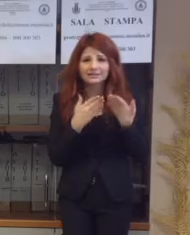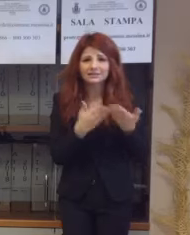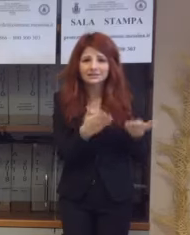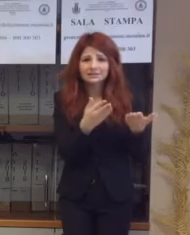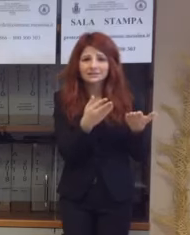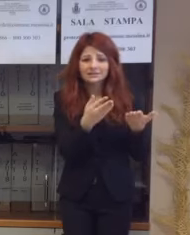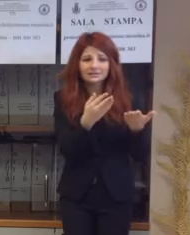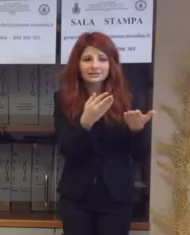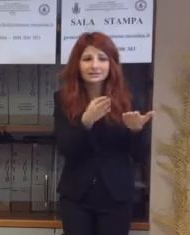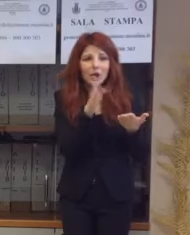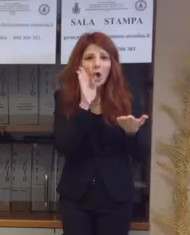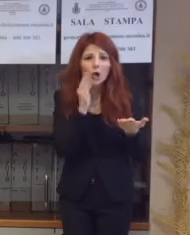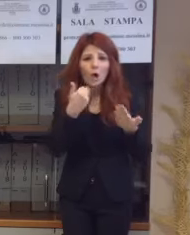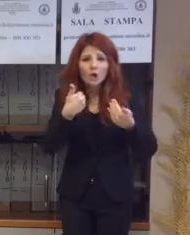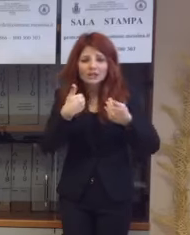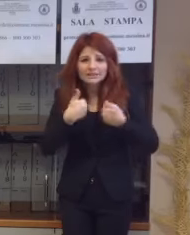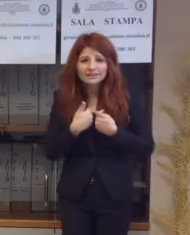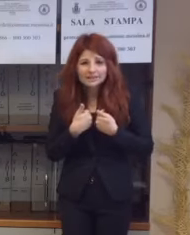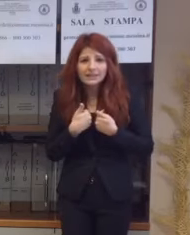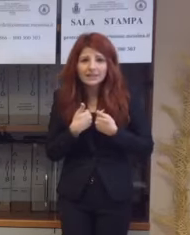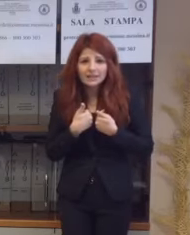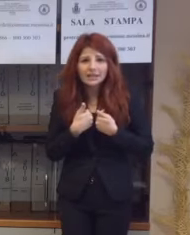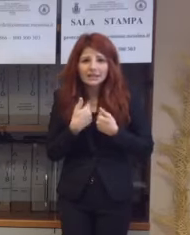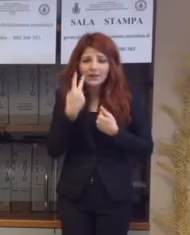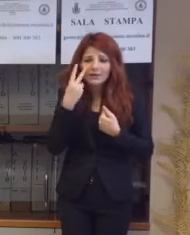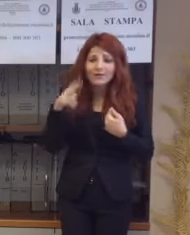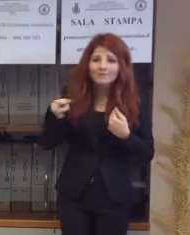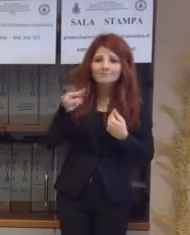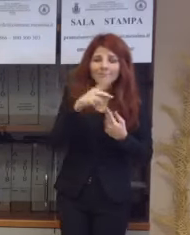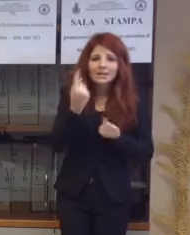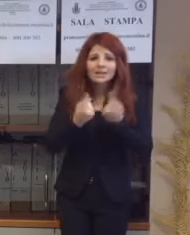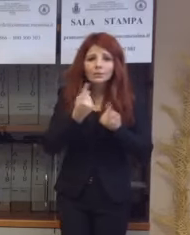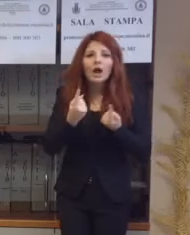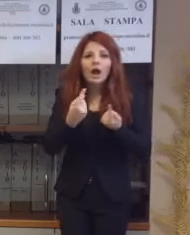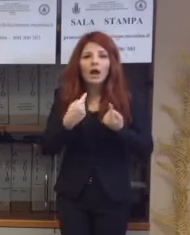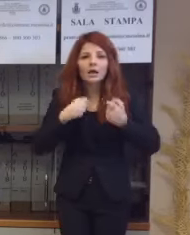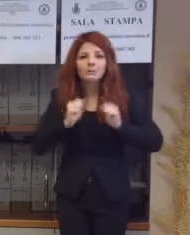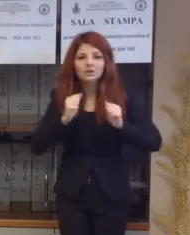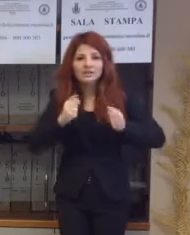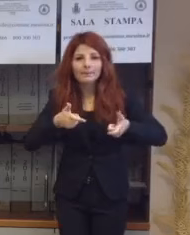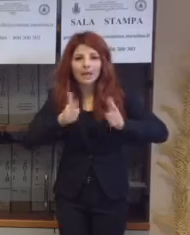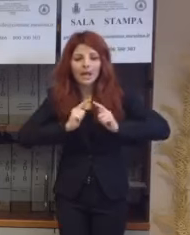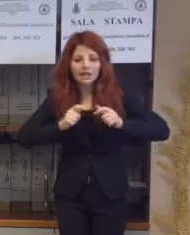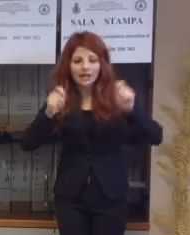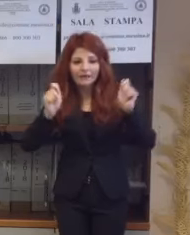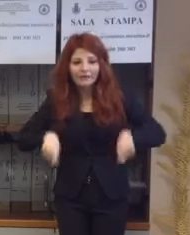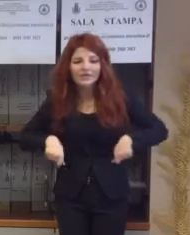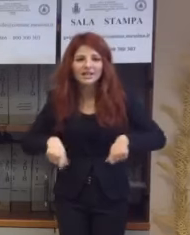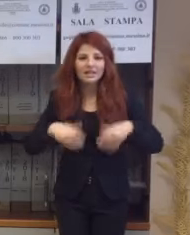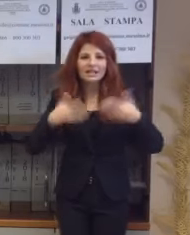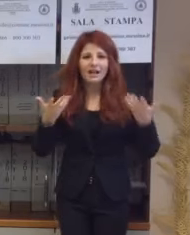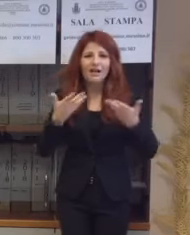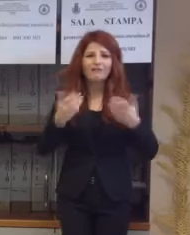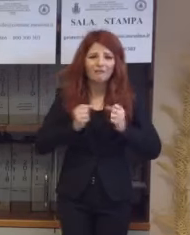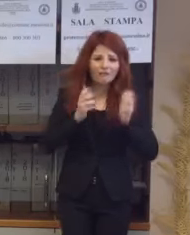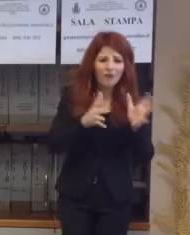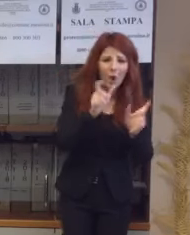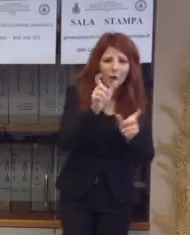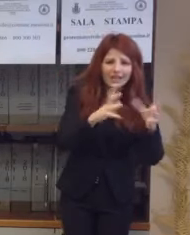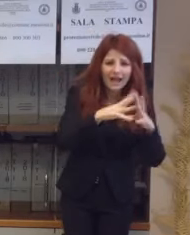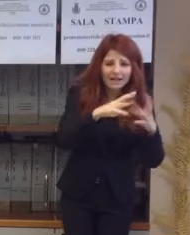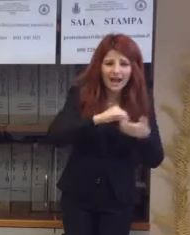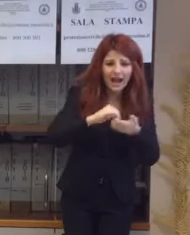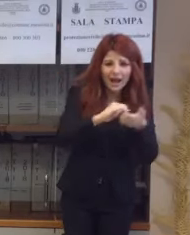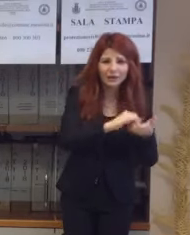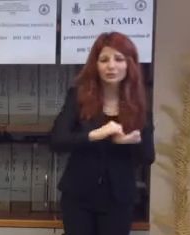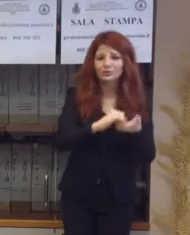messo subito nelle condizioni di avviare la rete con il volontariato, con i banchi alimentari, con tutte anche le attività